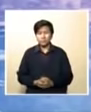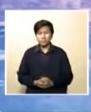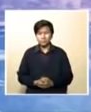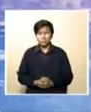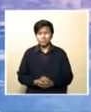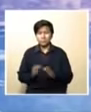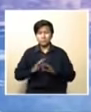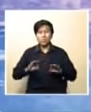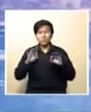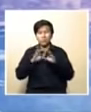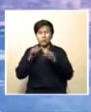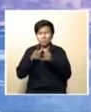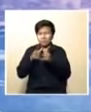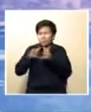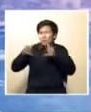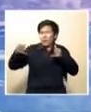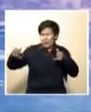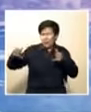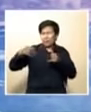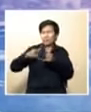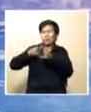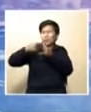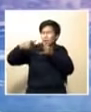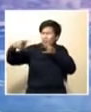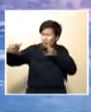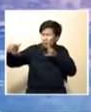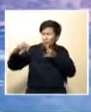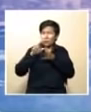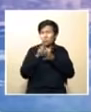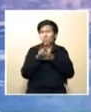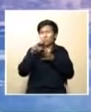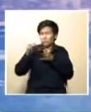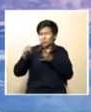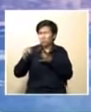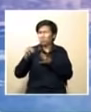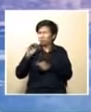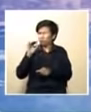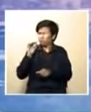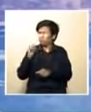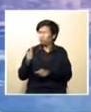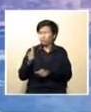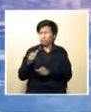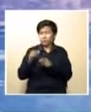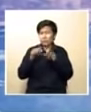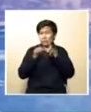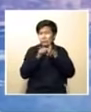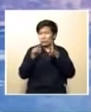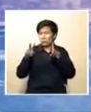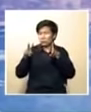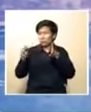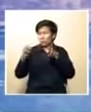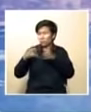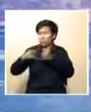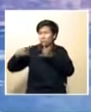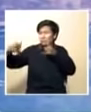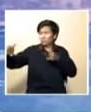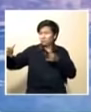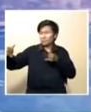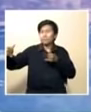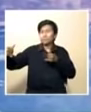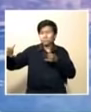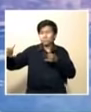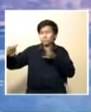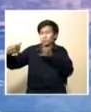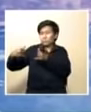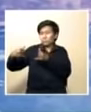มเอาละครับพอได้แล้วนะครับเราใช้เวลากันพอสมควรเลยนะครับตอนนี้ก็เป็นเรื่องที่สำคัญนะครับแล้วเราก็จะพบ